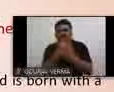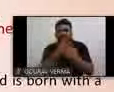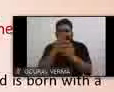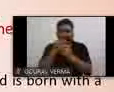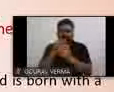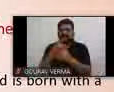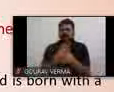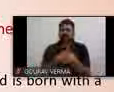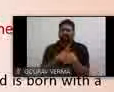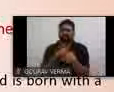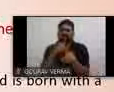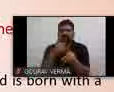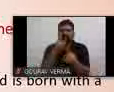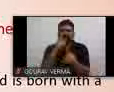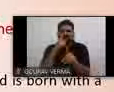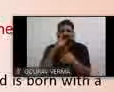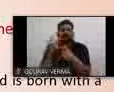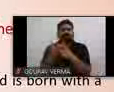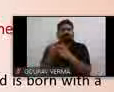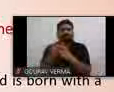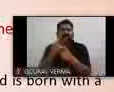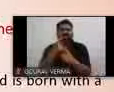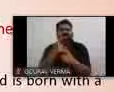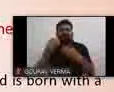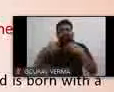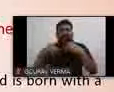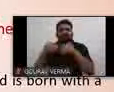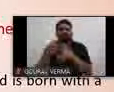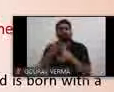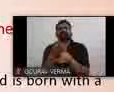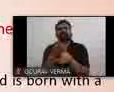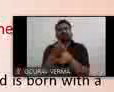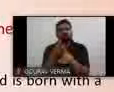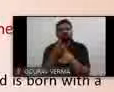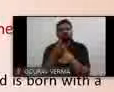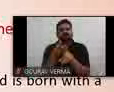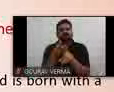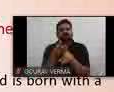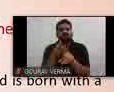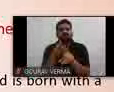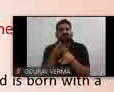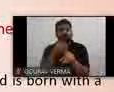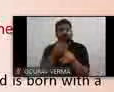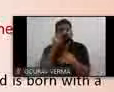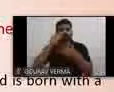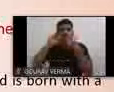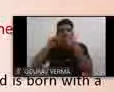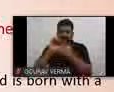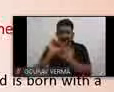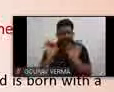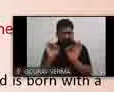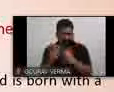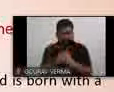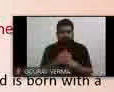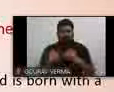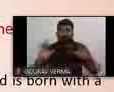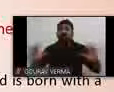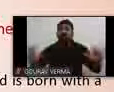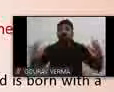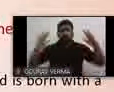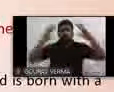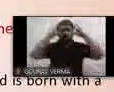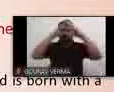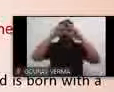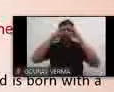तो सब्जी बेचने वाली एक औरत थी जो कि जिसका हस्बैंड नहीं था, पहाड़ के ऊपर रहती